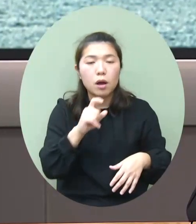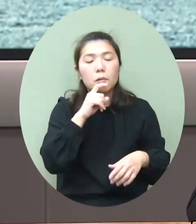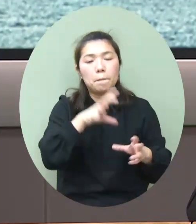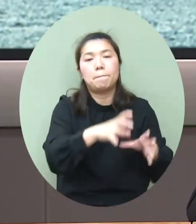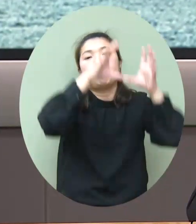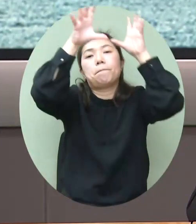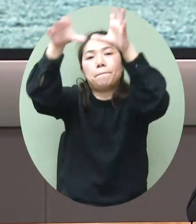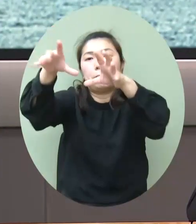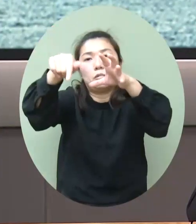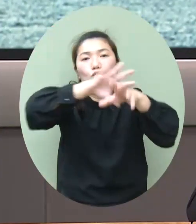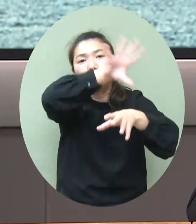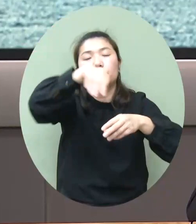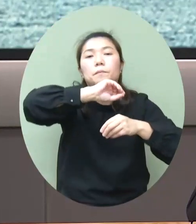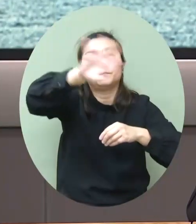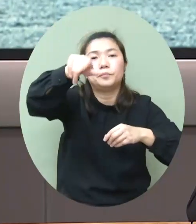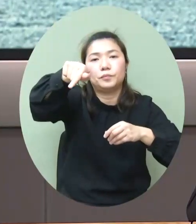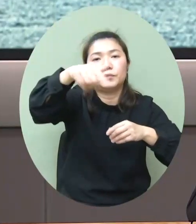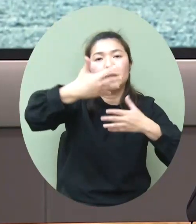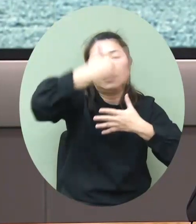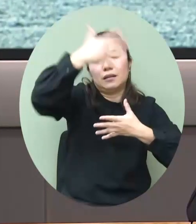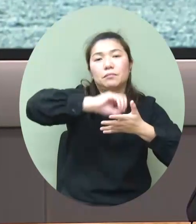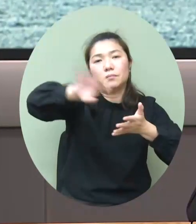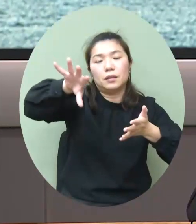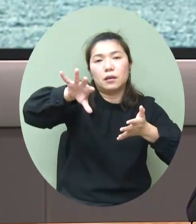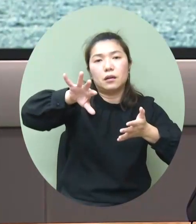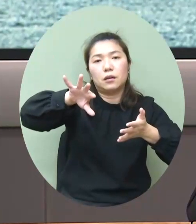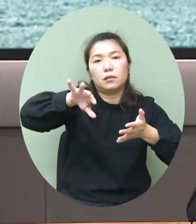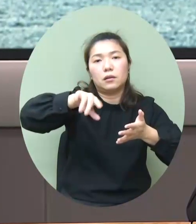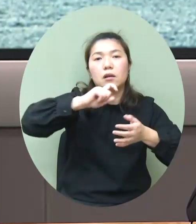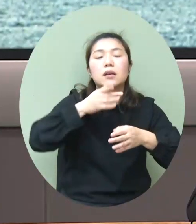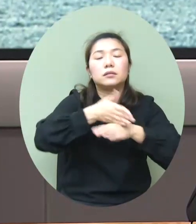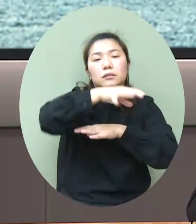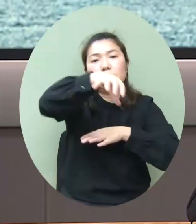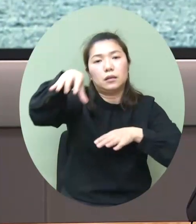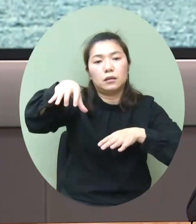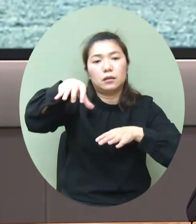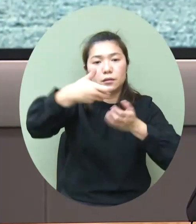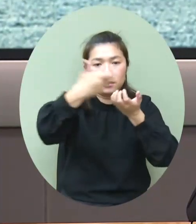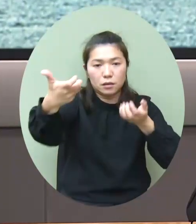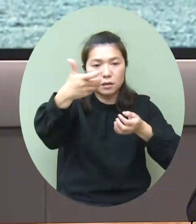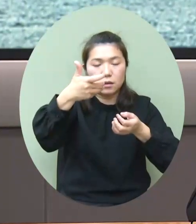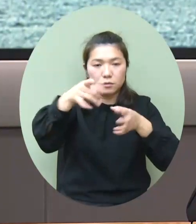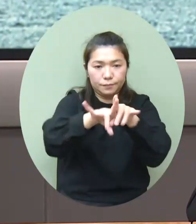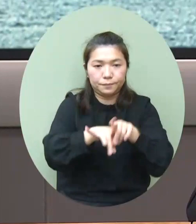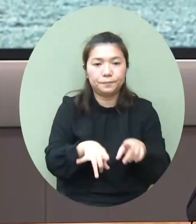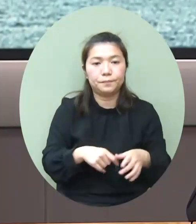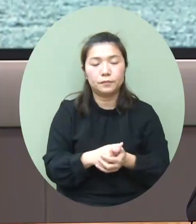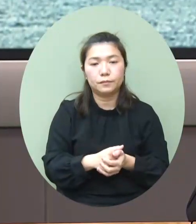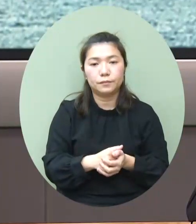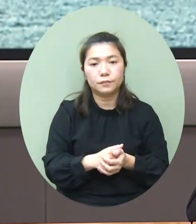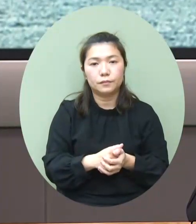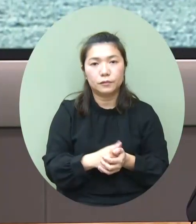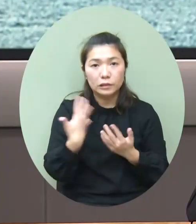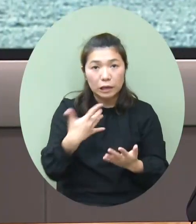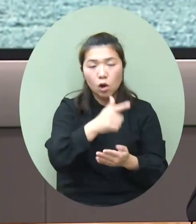话，我们尽量一批过的把这些病例移离这幢大厦，把他们送到社区隔离设